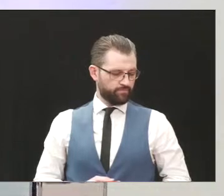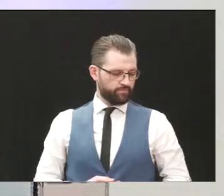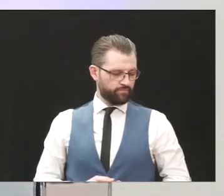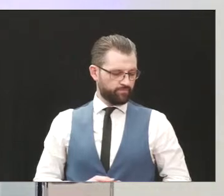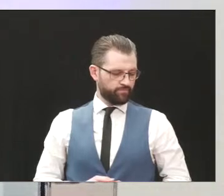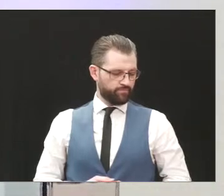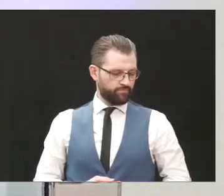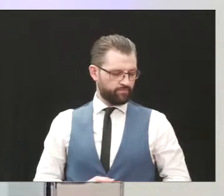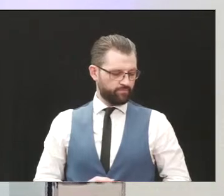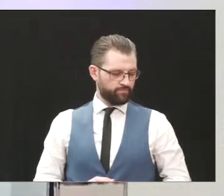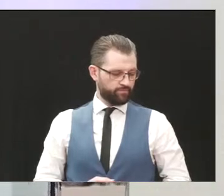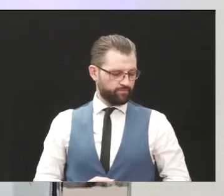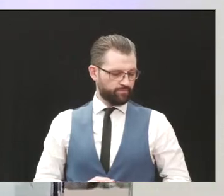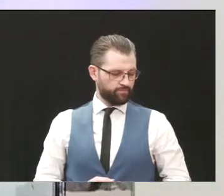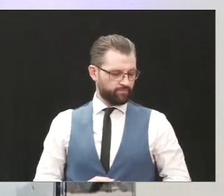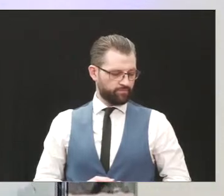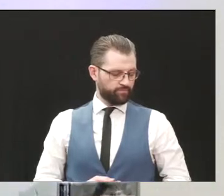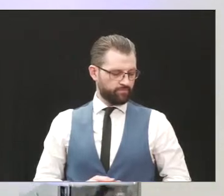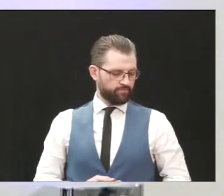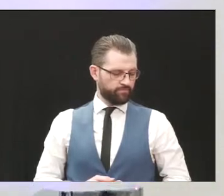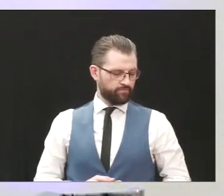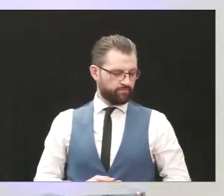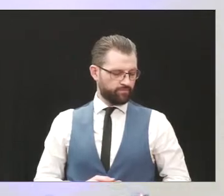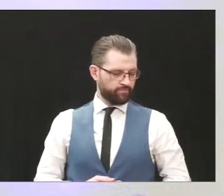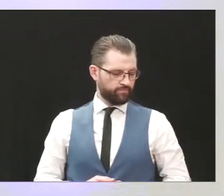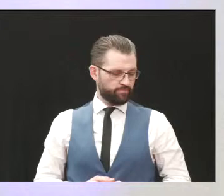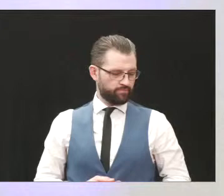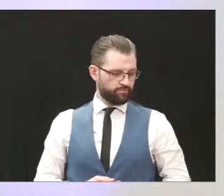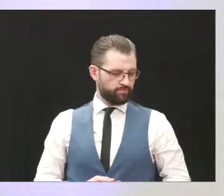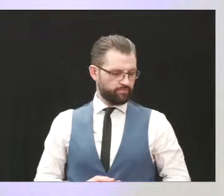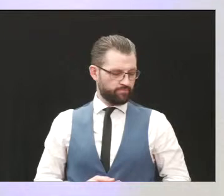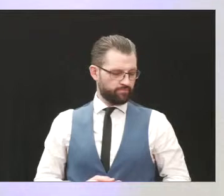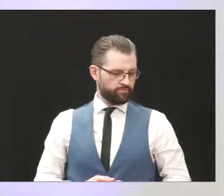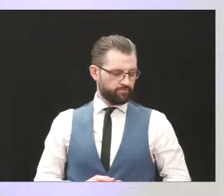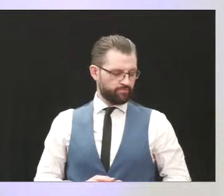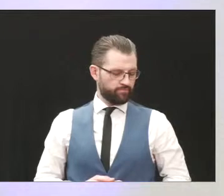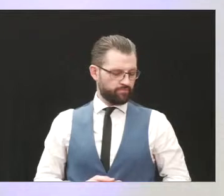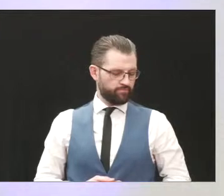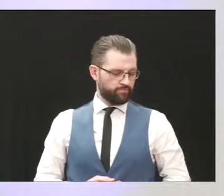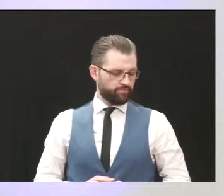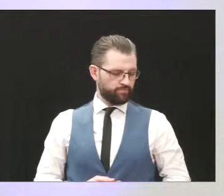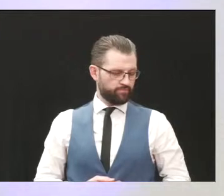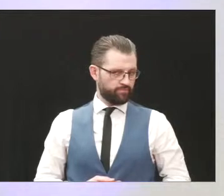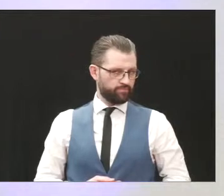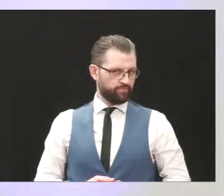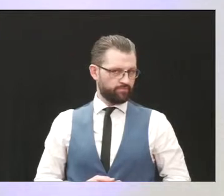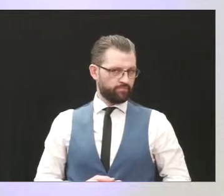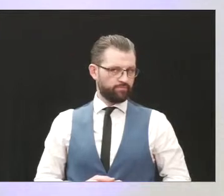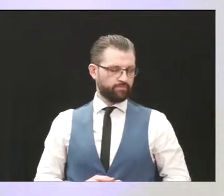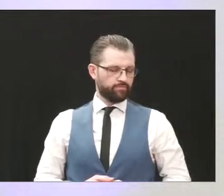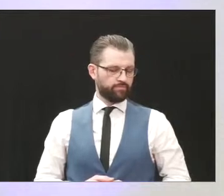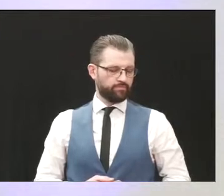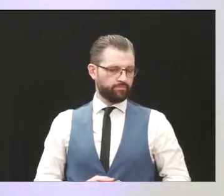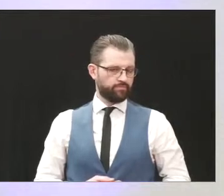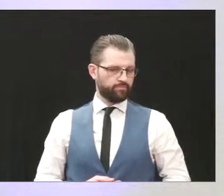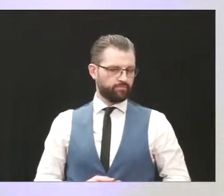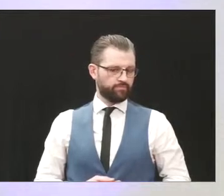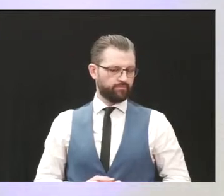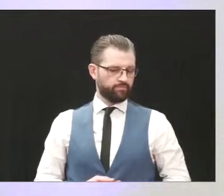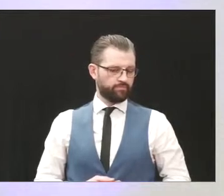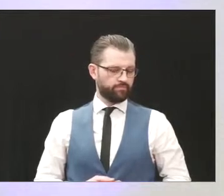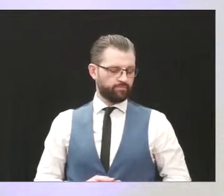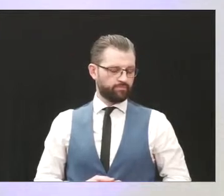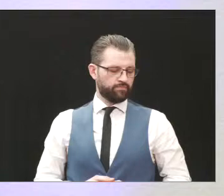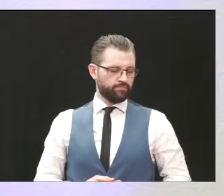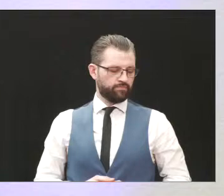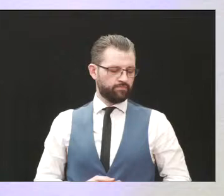שנחנקו, שנטבעו, ושנקברו חיים בידי הנאצים ועוזריהם יימח שמם.